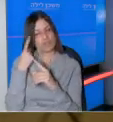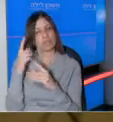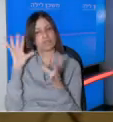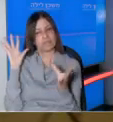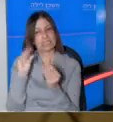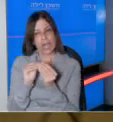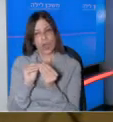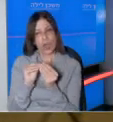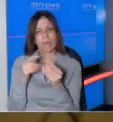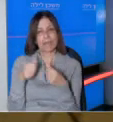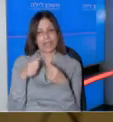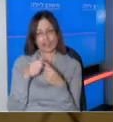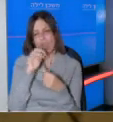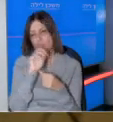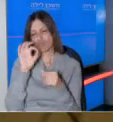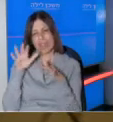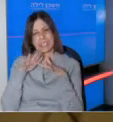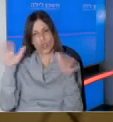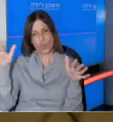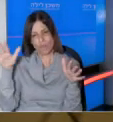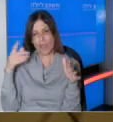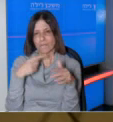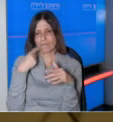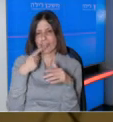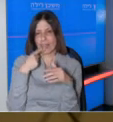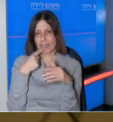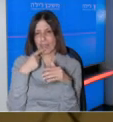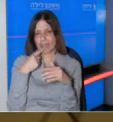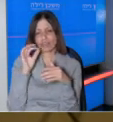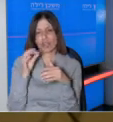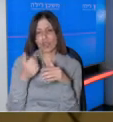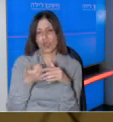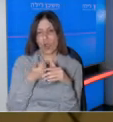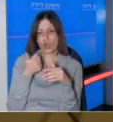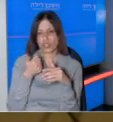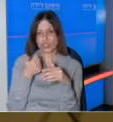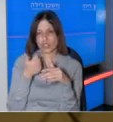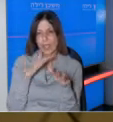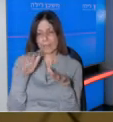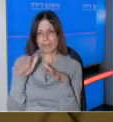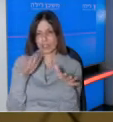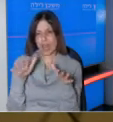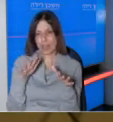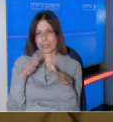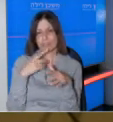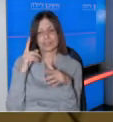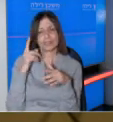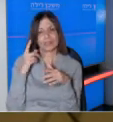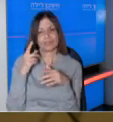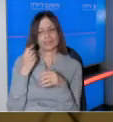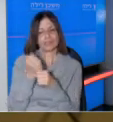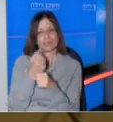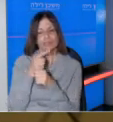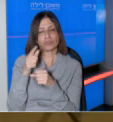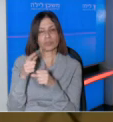הכל לגבי נושא של שדה התעופה, והטענה של ראש הממשלה, נוצר כאן איזשהו עיכוב